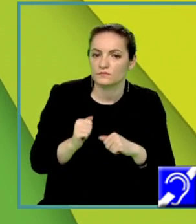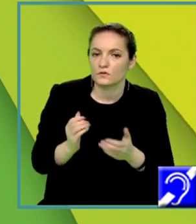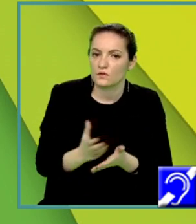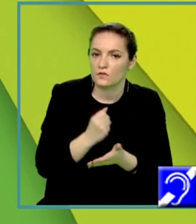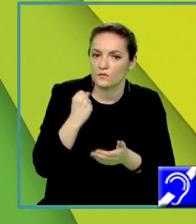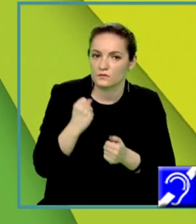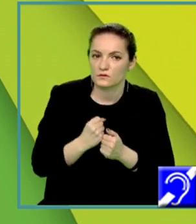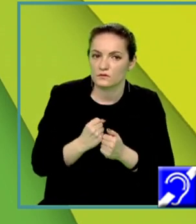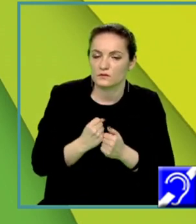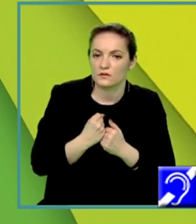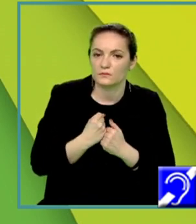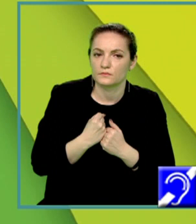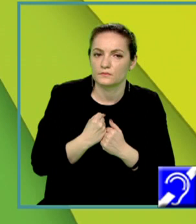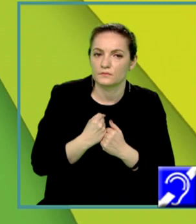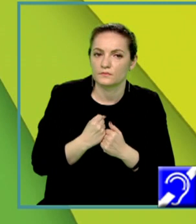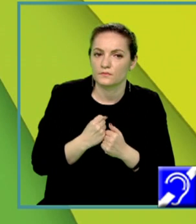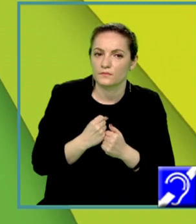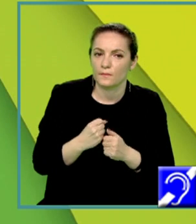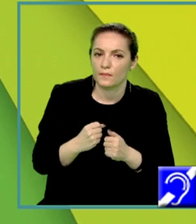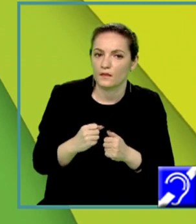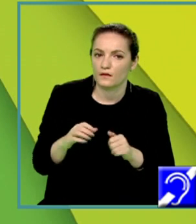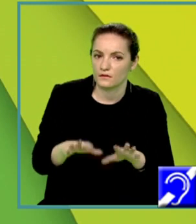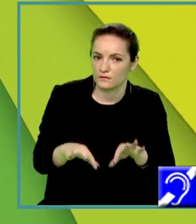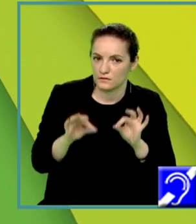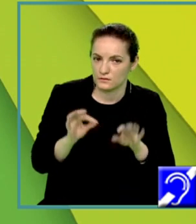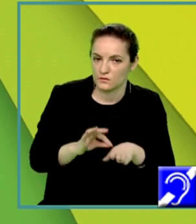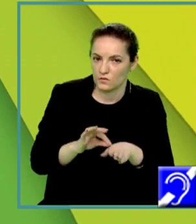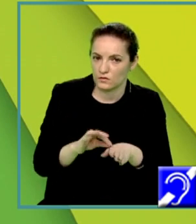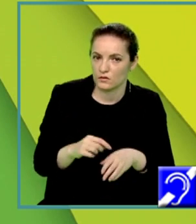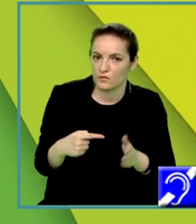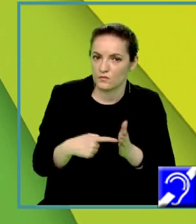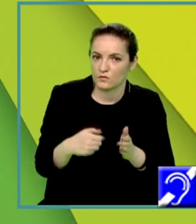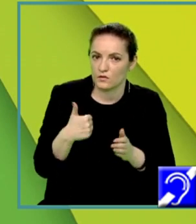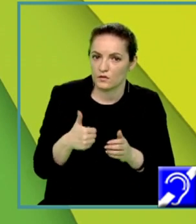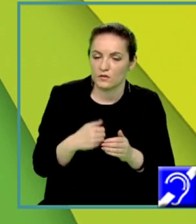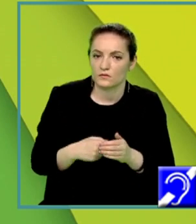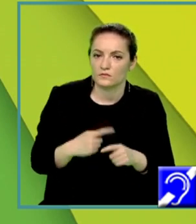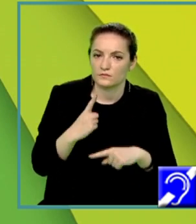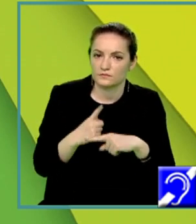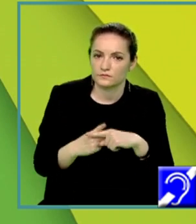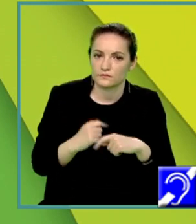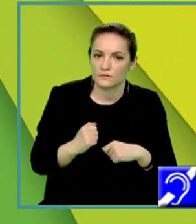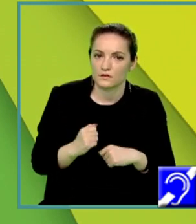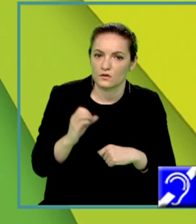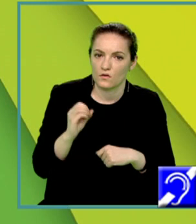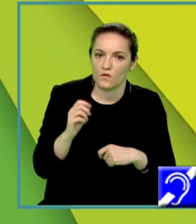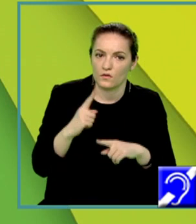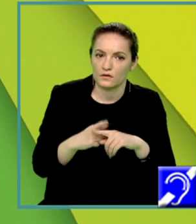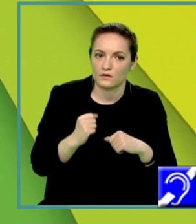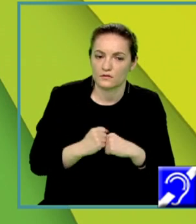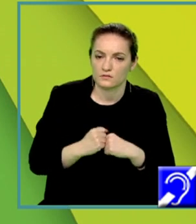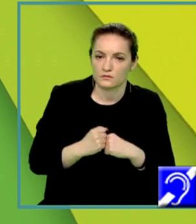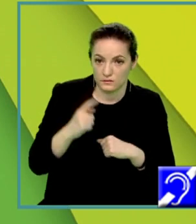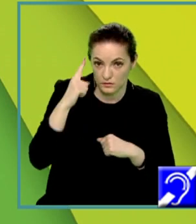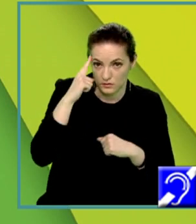Pasul 1, vom determina coordonatele punctului A de intersecție cu axa OX. Pe axa OX, după